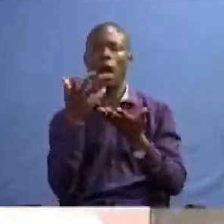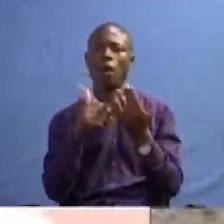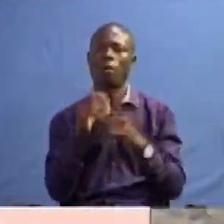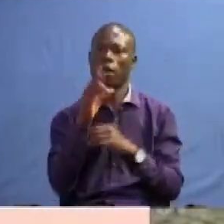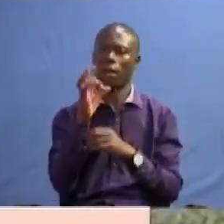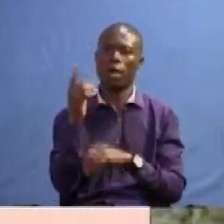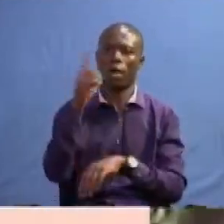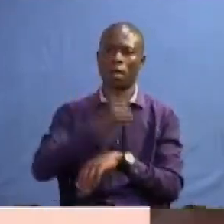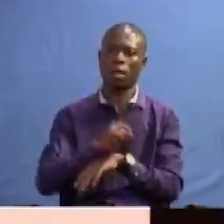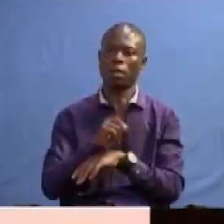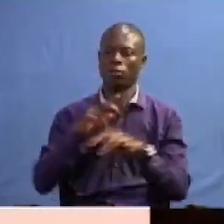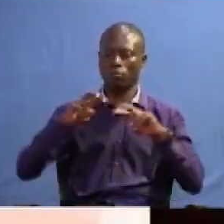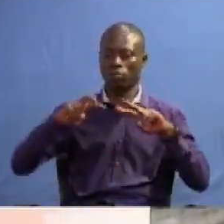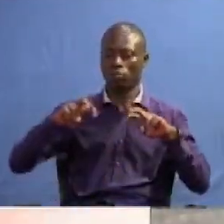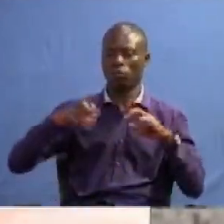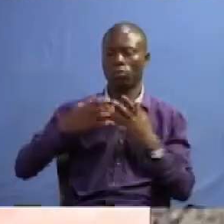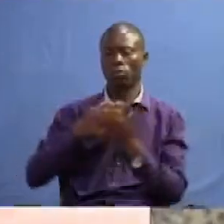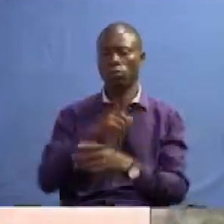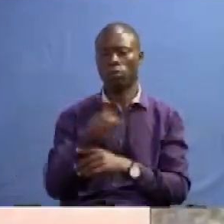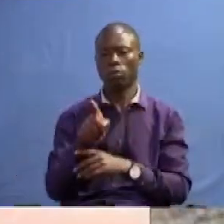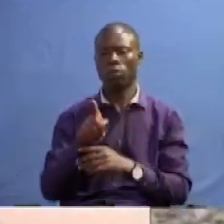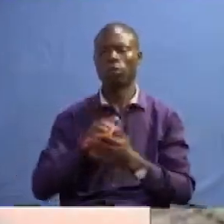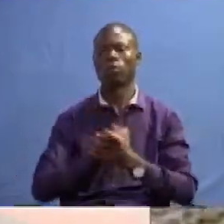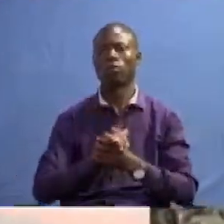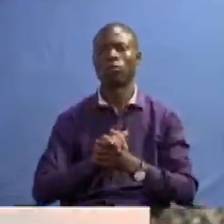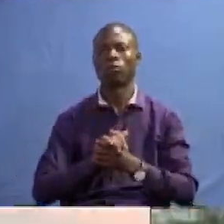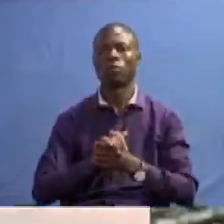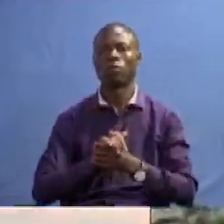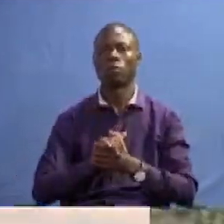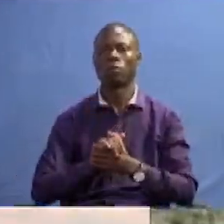30 wakati uchunguzi unaendelea. Natalie Kioko, Runinga ya KU.